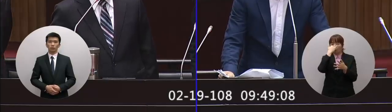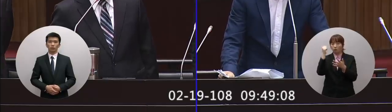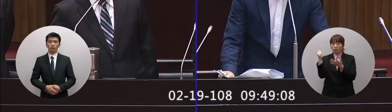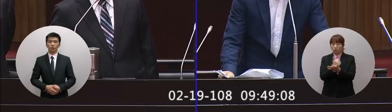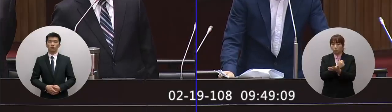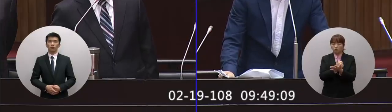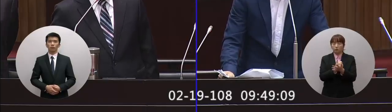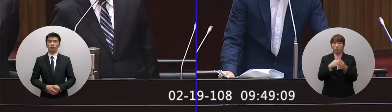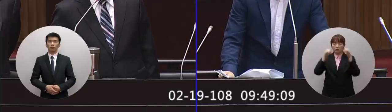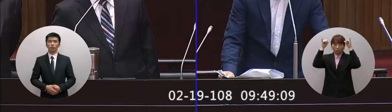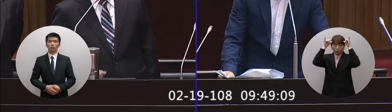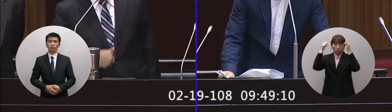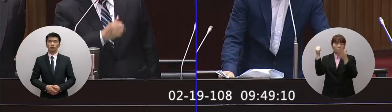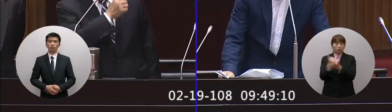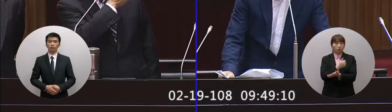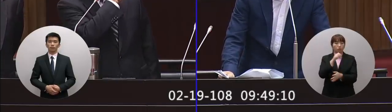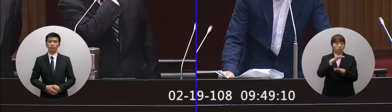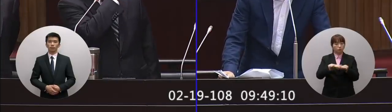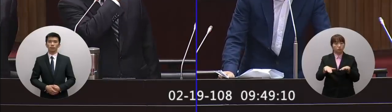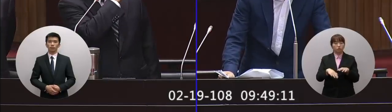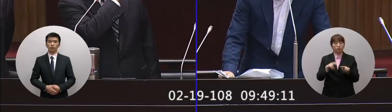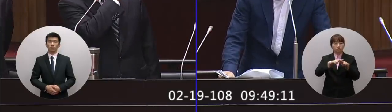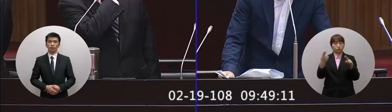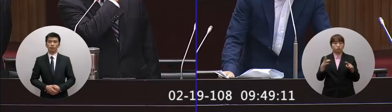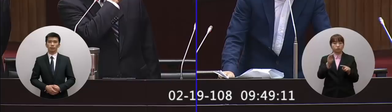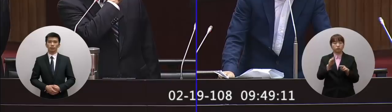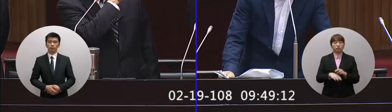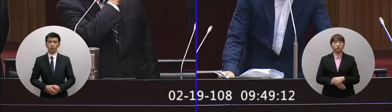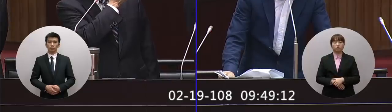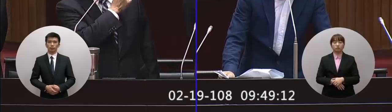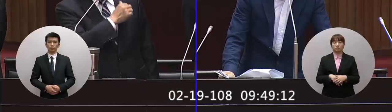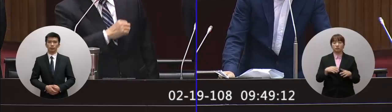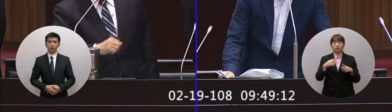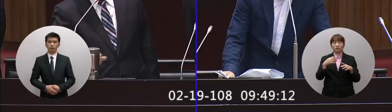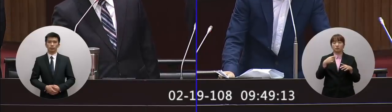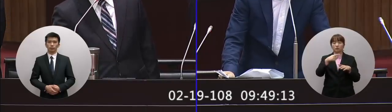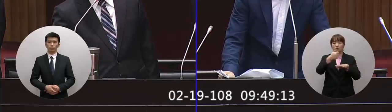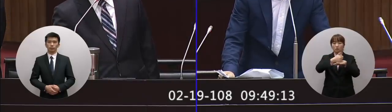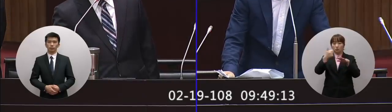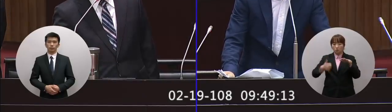我们美牛会进一步开放吗？我们现在政府除了下台院长说道歉之外，